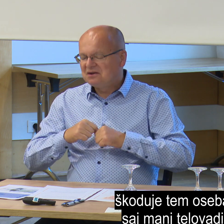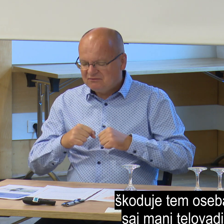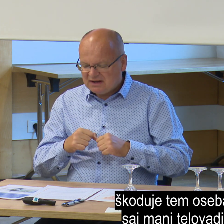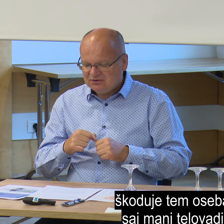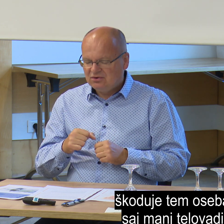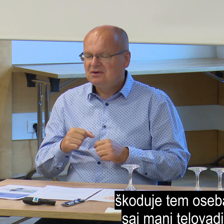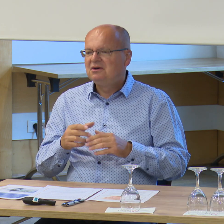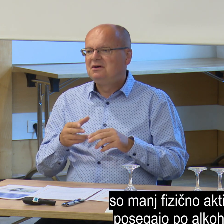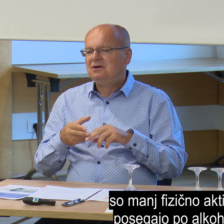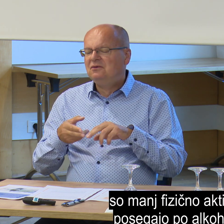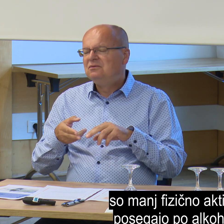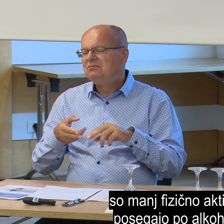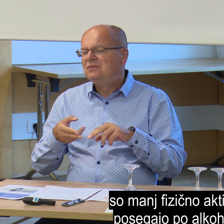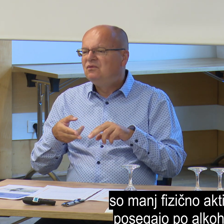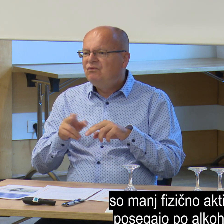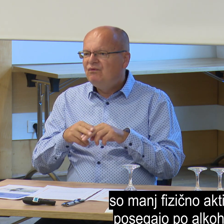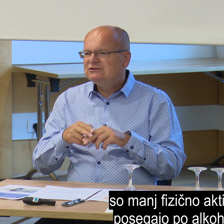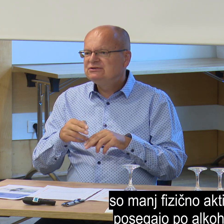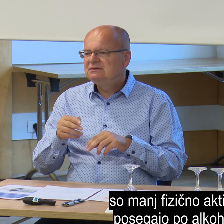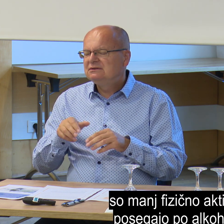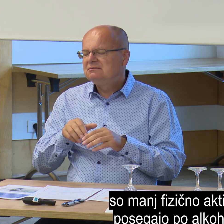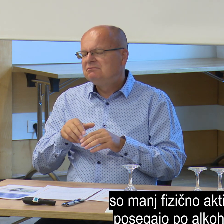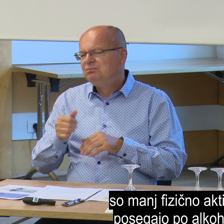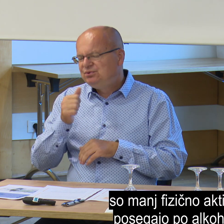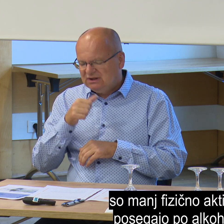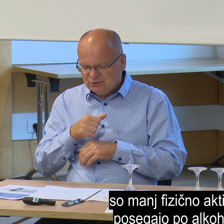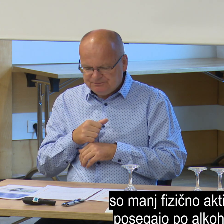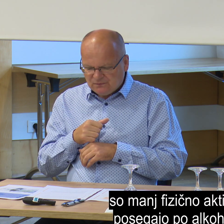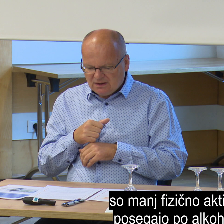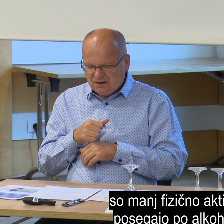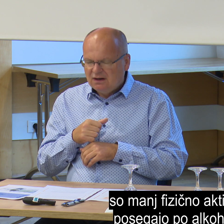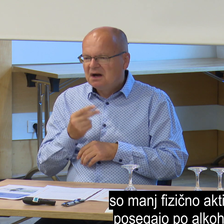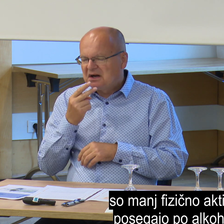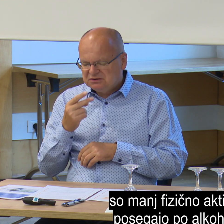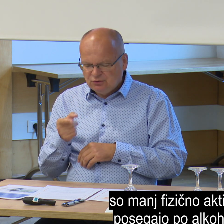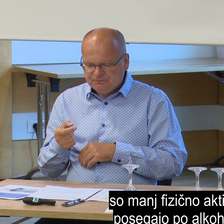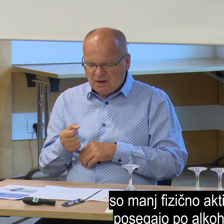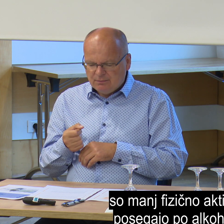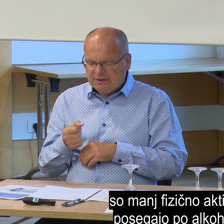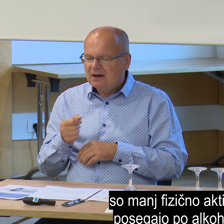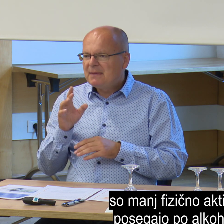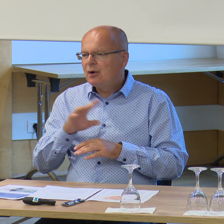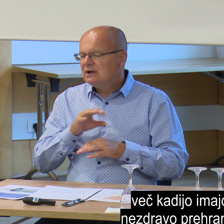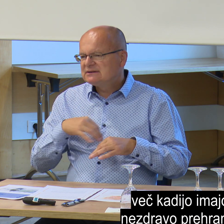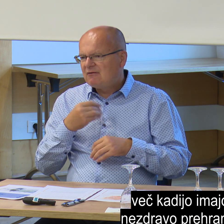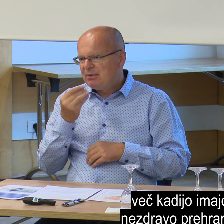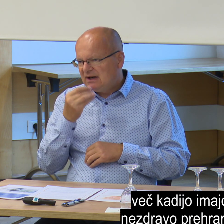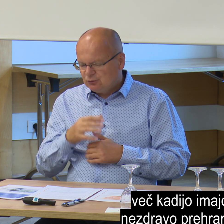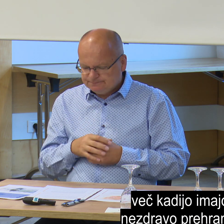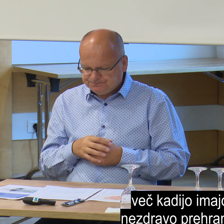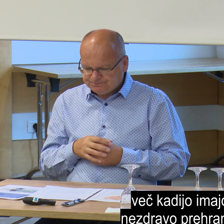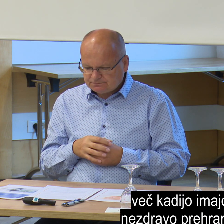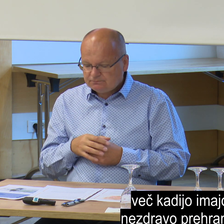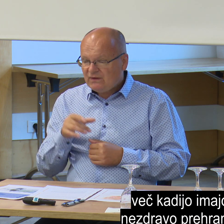socialno izolirane, manj telovadijo, so manj fizično aktivne, več tudi pijejo, posegajo po alkoholu,